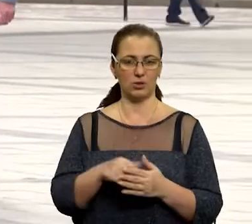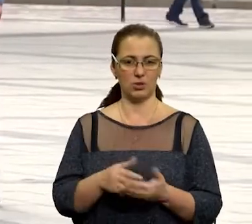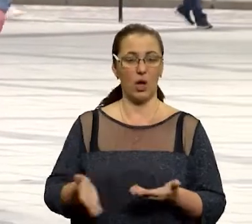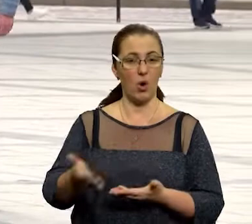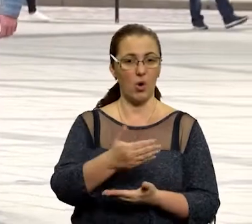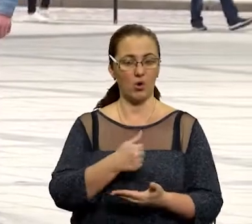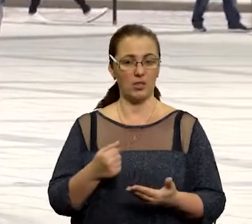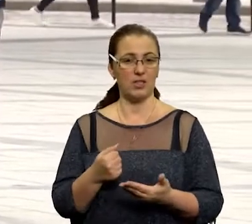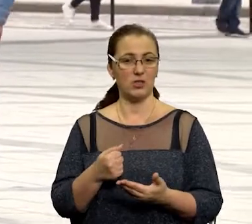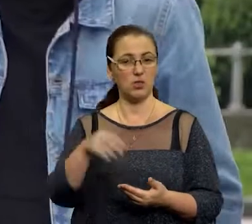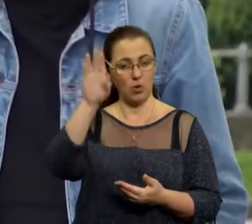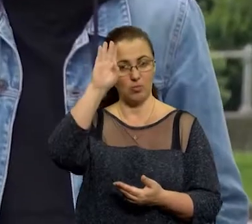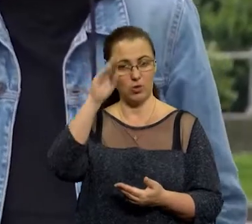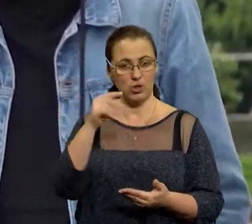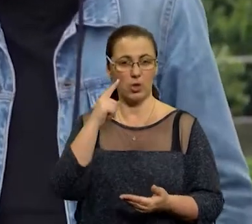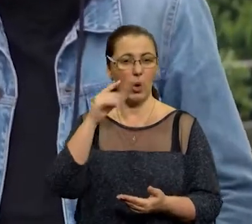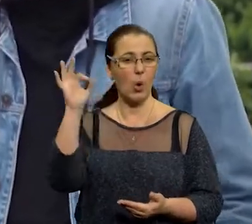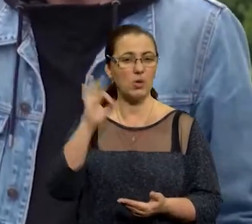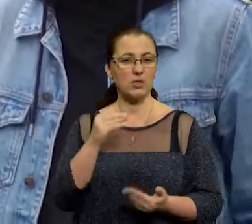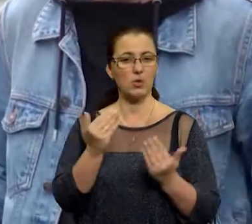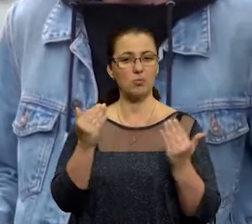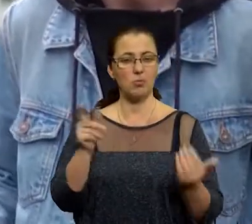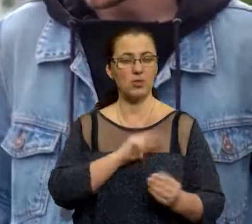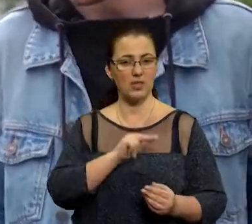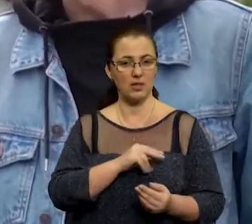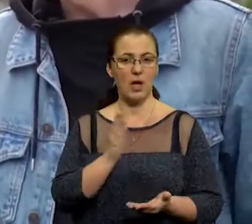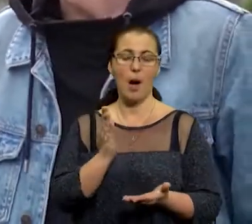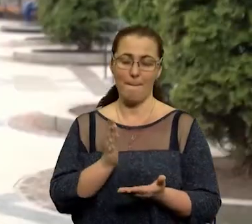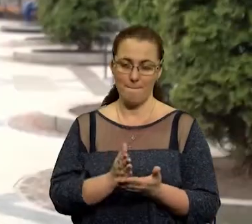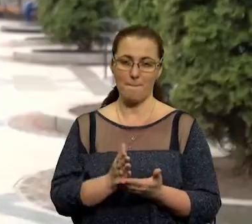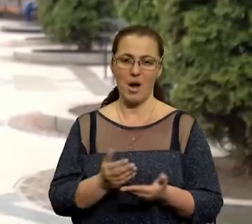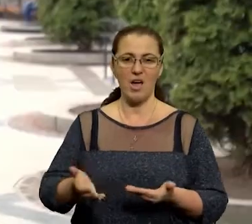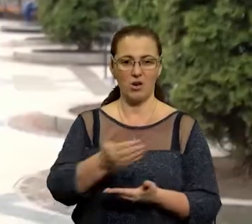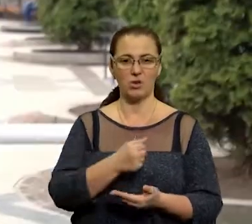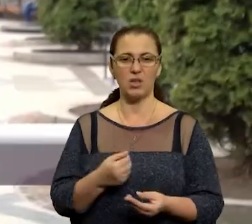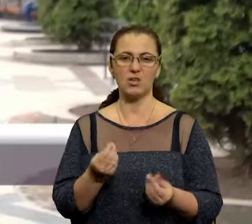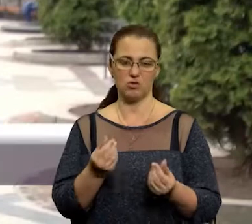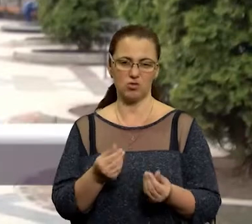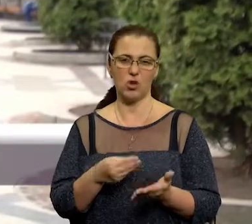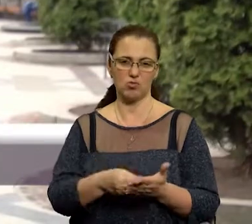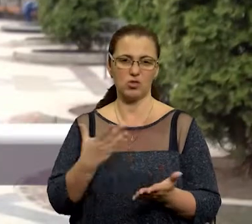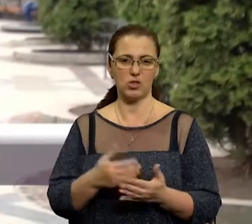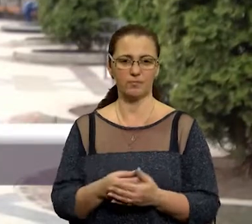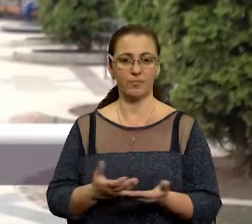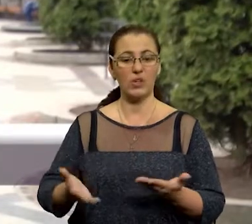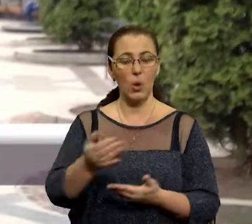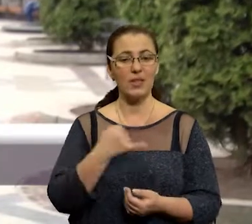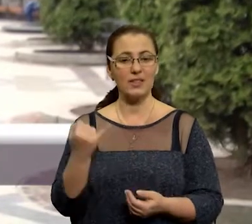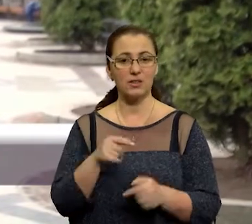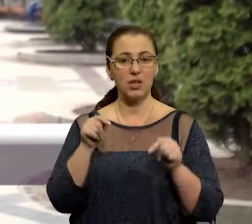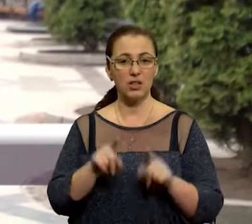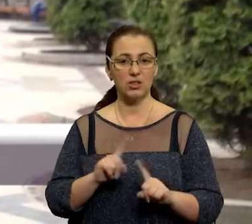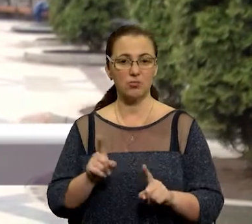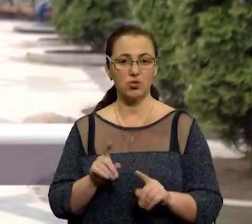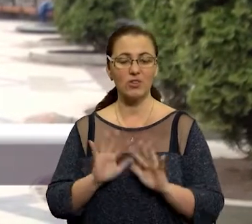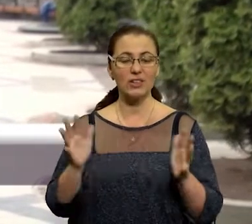львівського цеглознавця оцінюють і музейники. Вона, кажуть, має неабияку історичну цінність. Колекція цікава навіть тим, що вона не